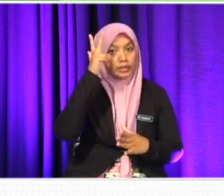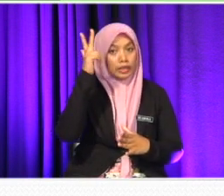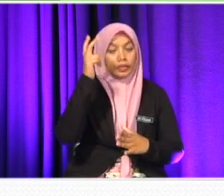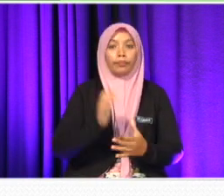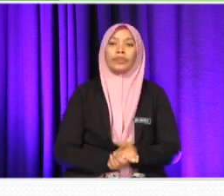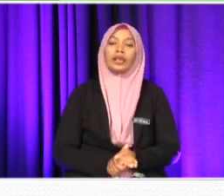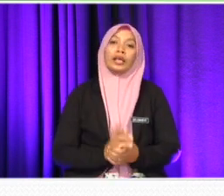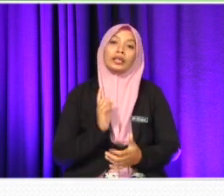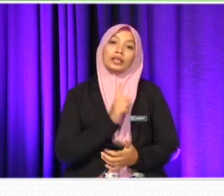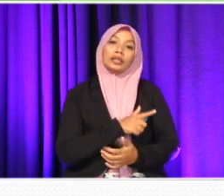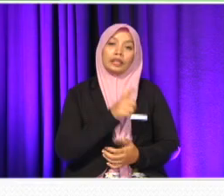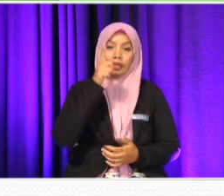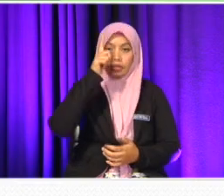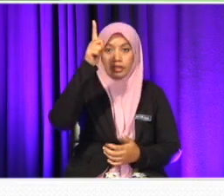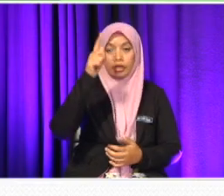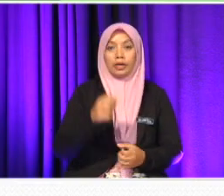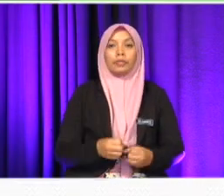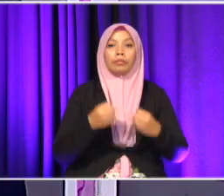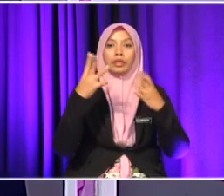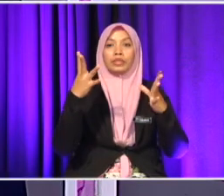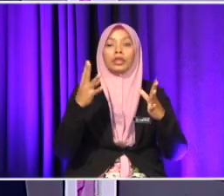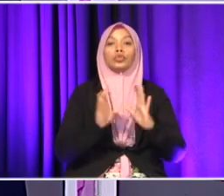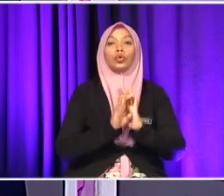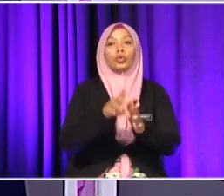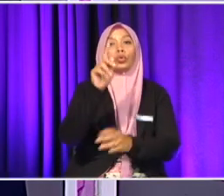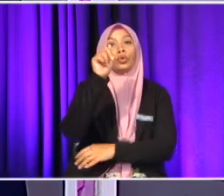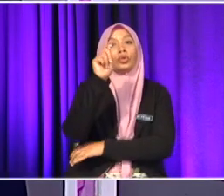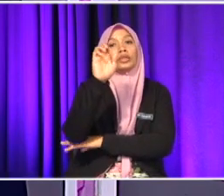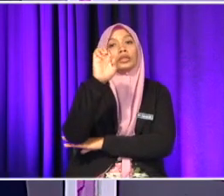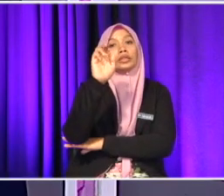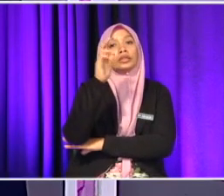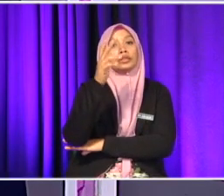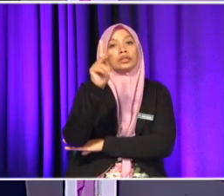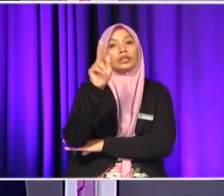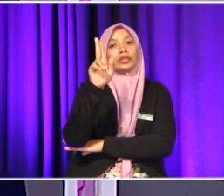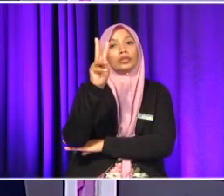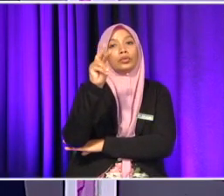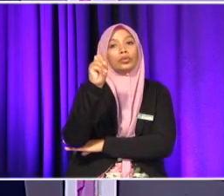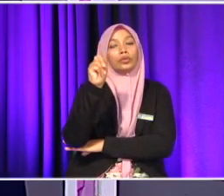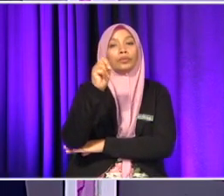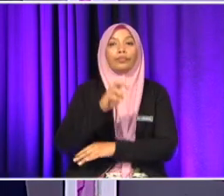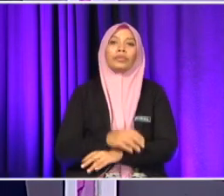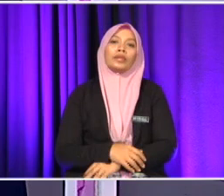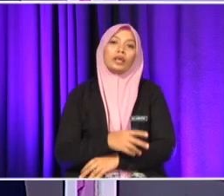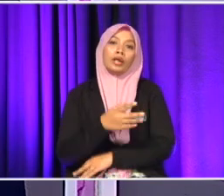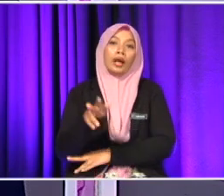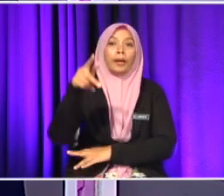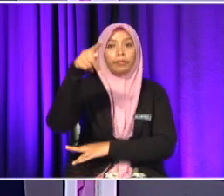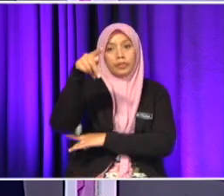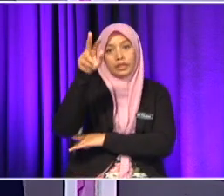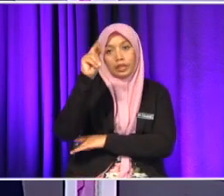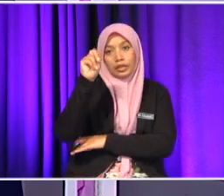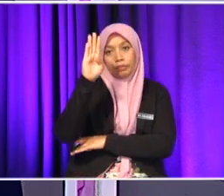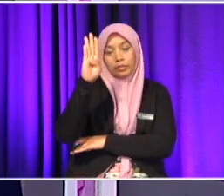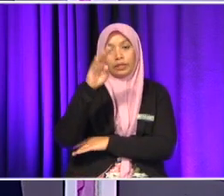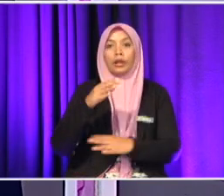kita lihat banyak seperti tekun contohnya UMB Oke agensi kerajaan ini mungkin ada di deskripsi marah Oke